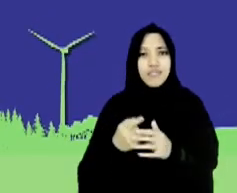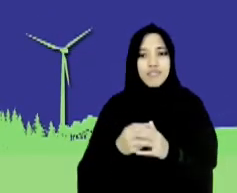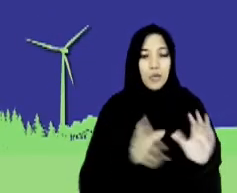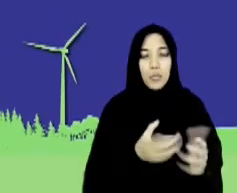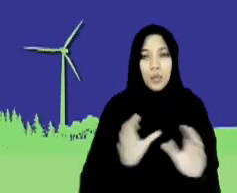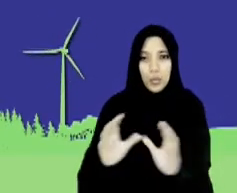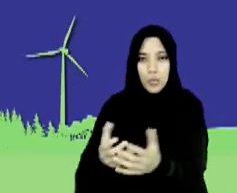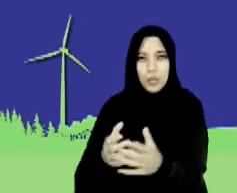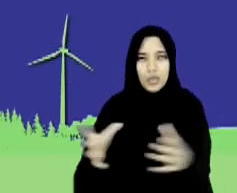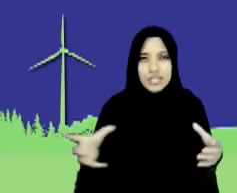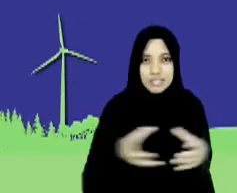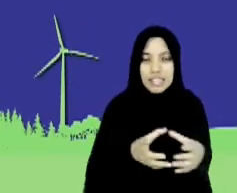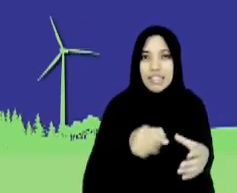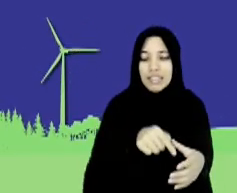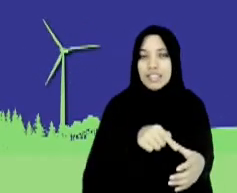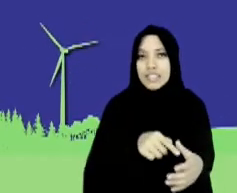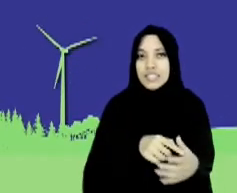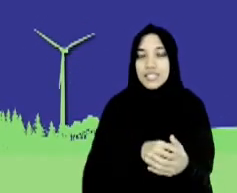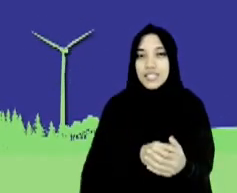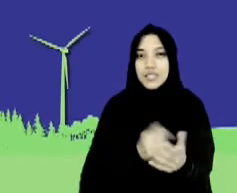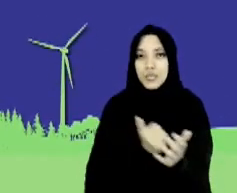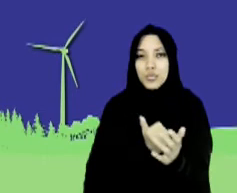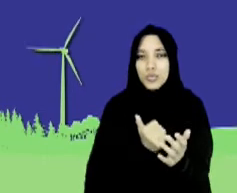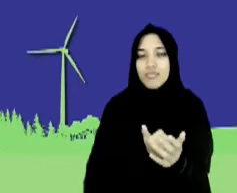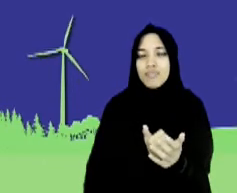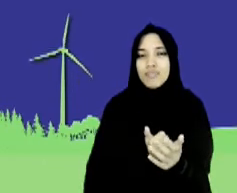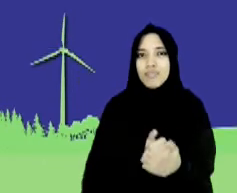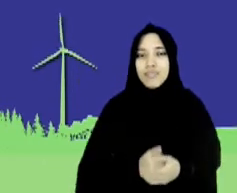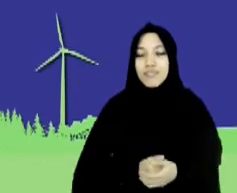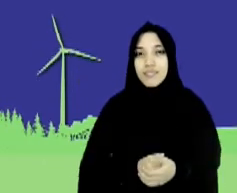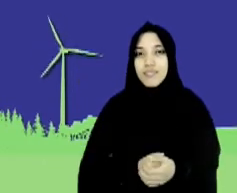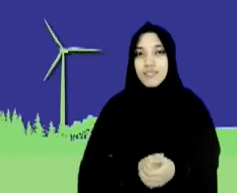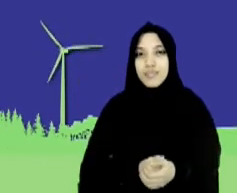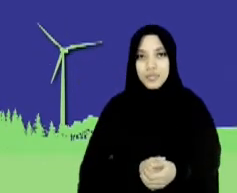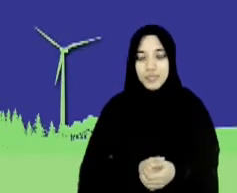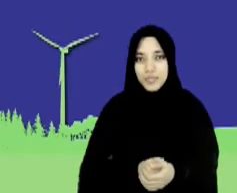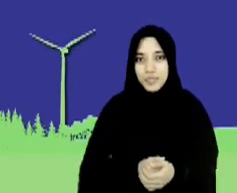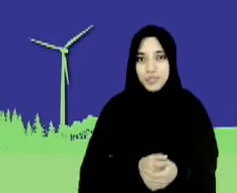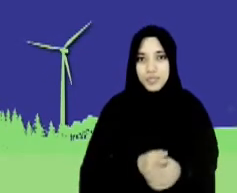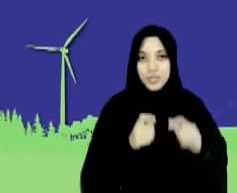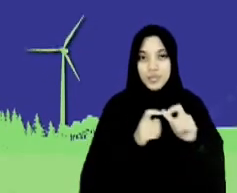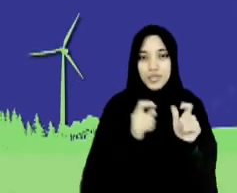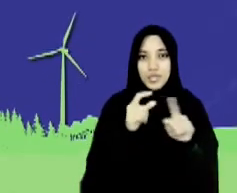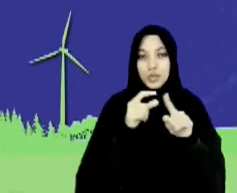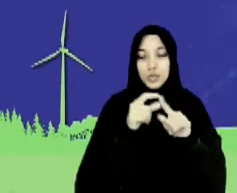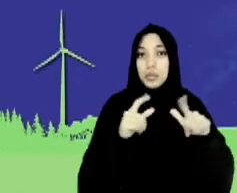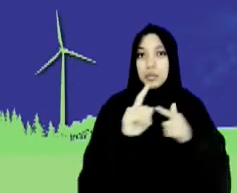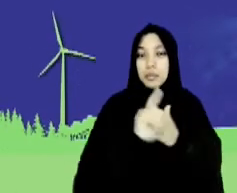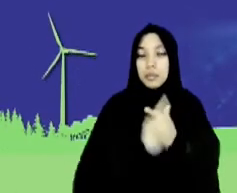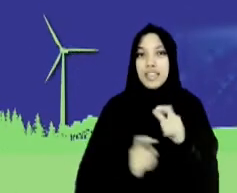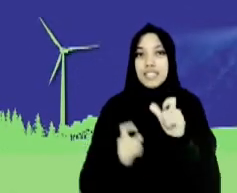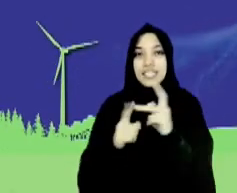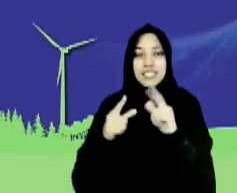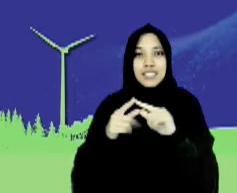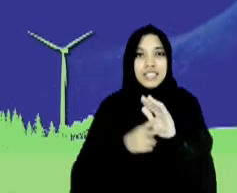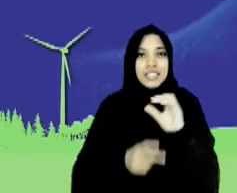menjadi salah satu eh tentu mereka adalah dari sisi eh supply chain of of a big eh business itu